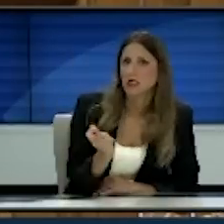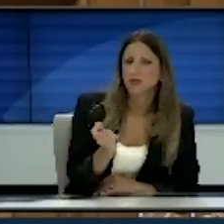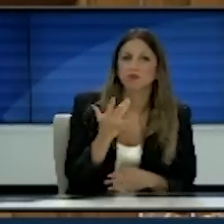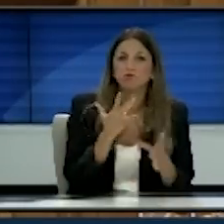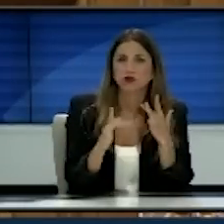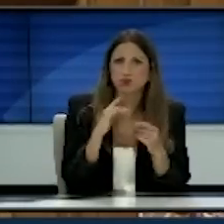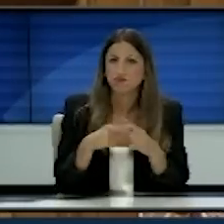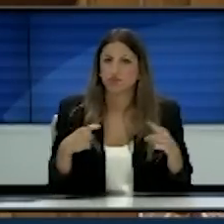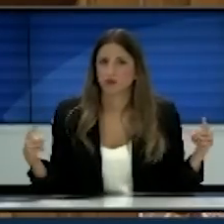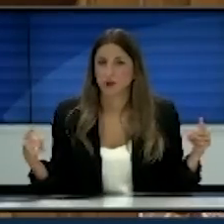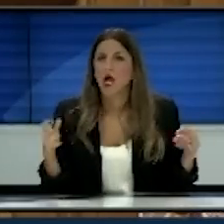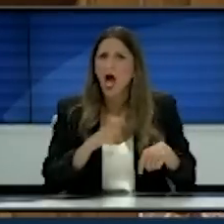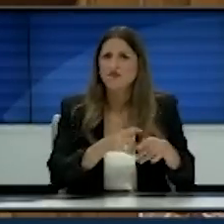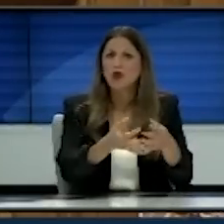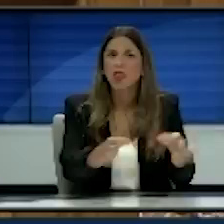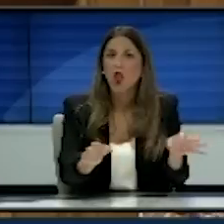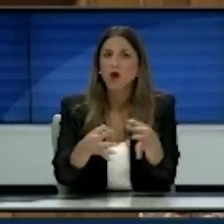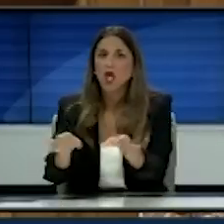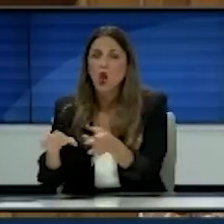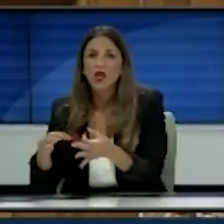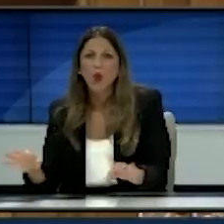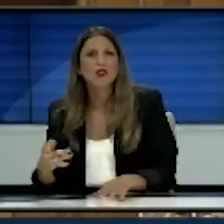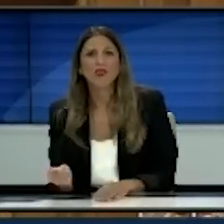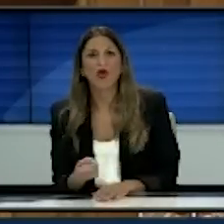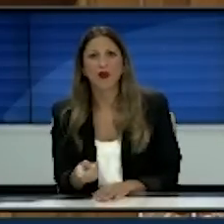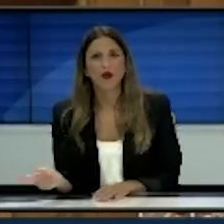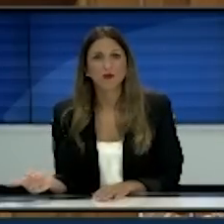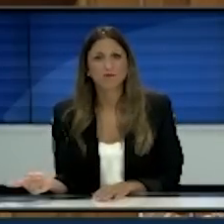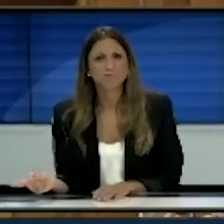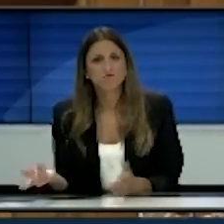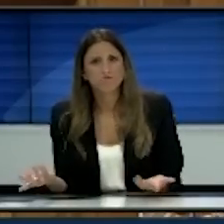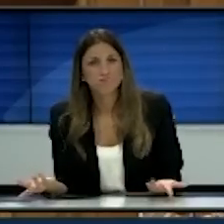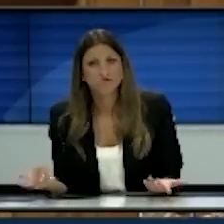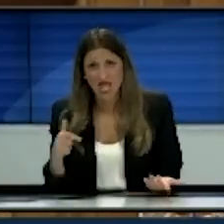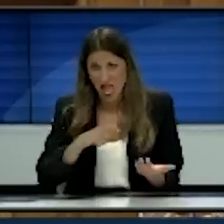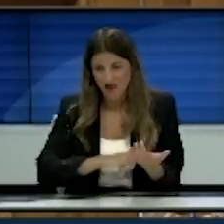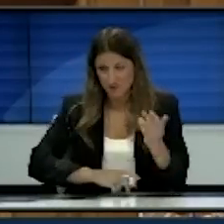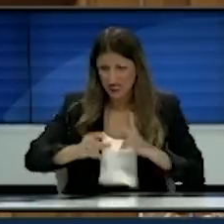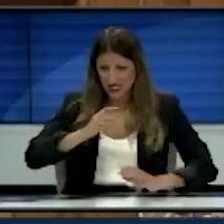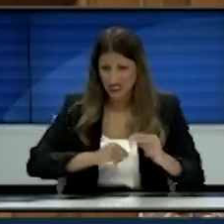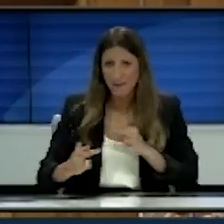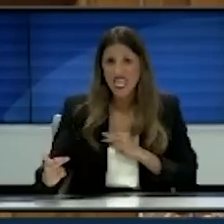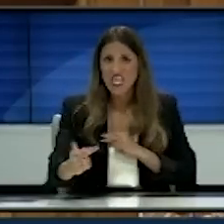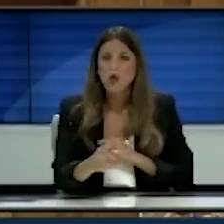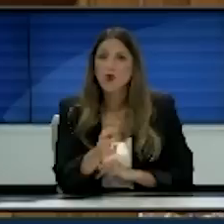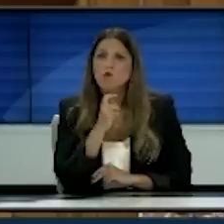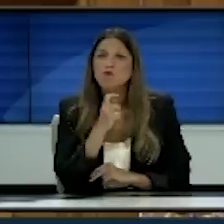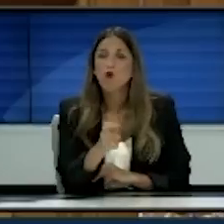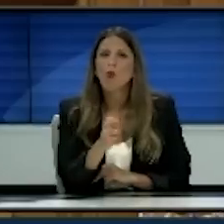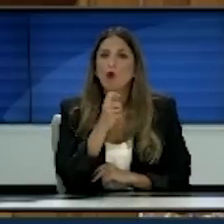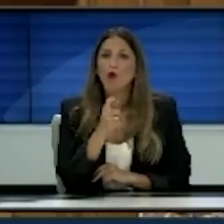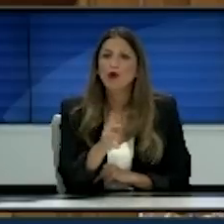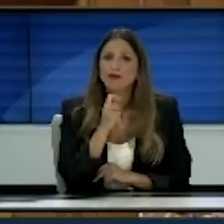κενά? Πολύ απλά δεν θα καλυφθούν, σας λέμε. Και μιας που μιλάμε για κοινωνική πολιτική, κύριοι της κυβέρνησης